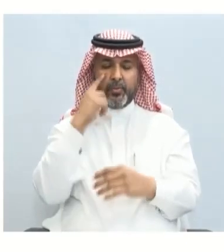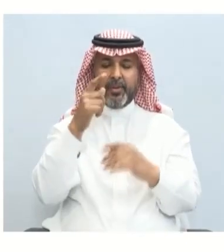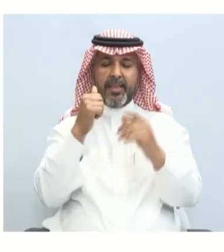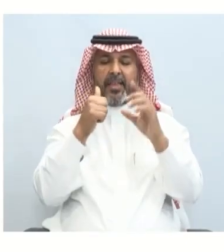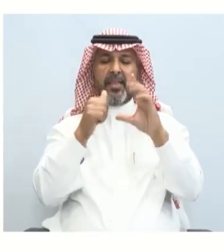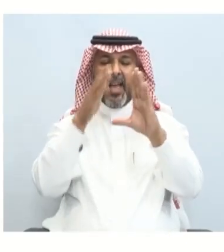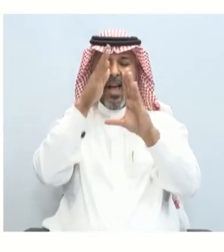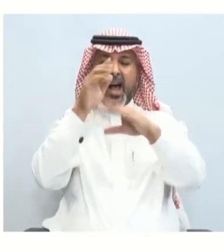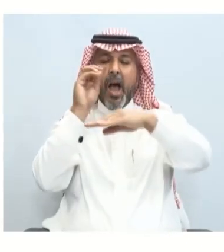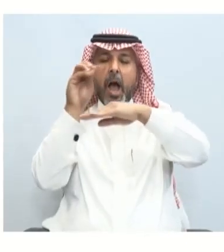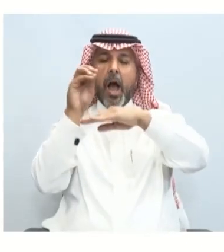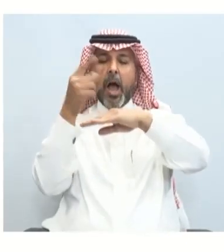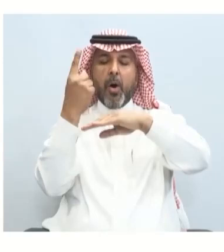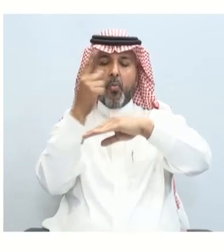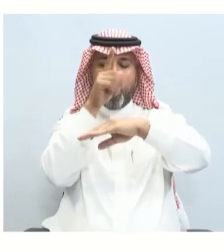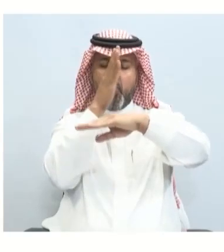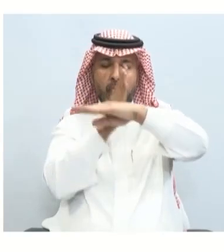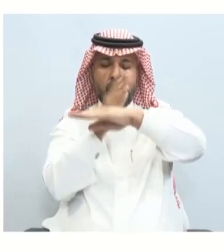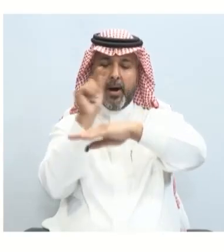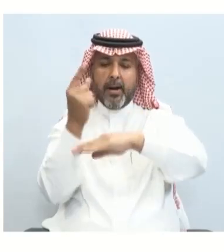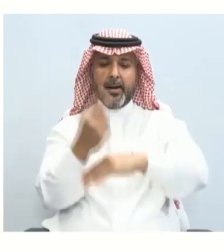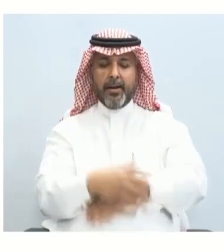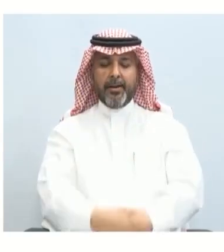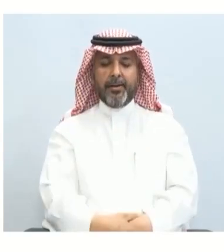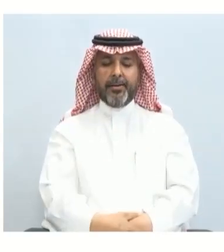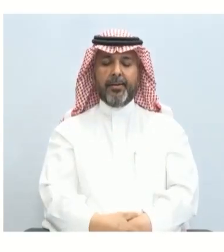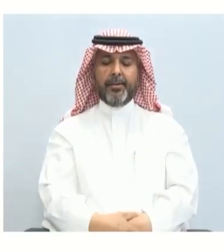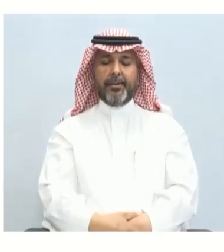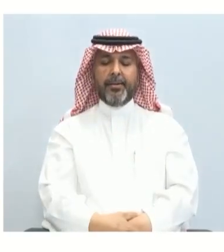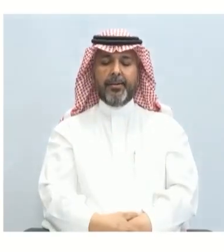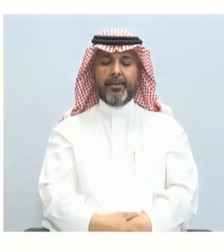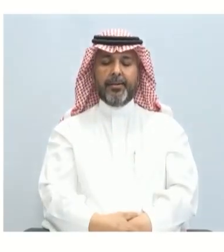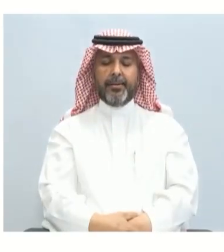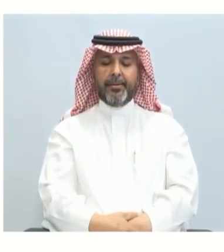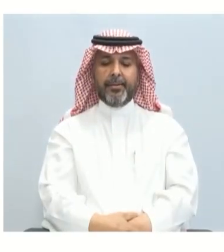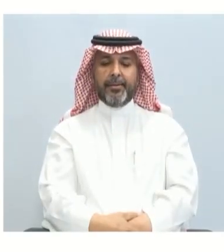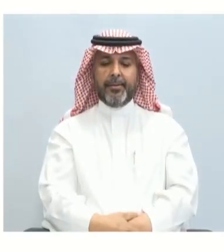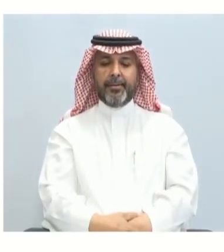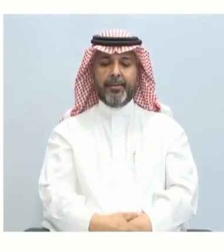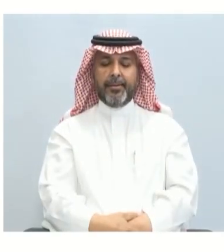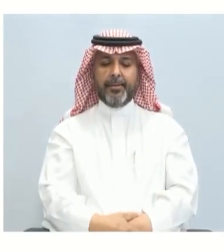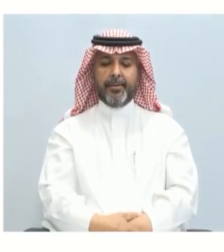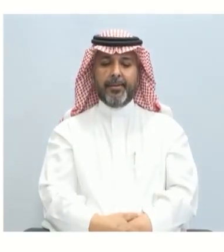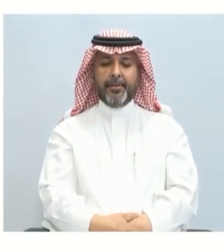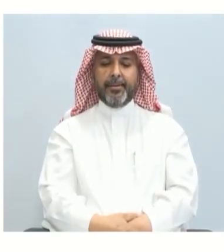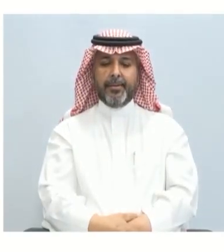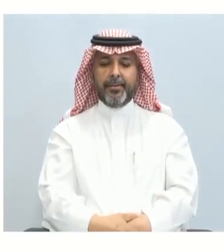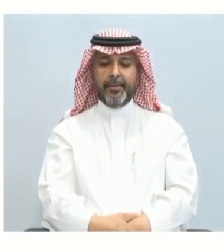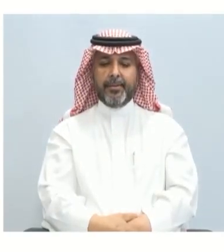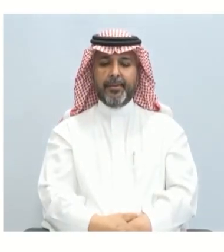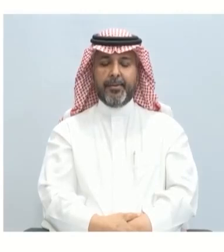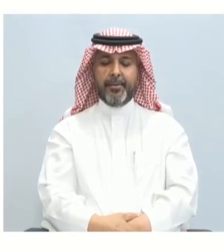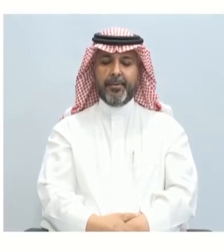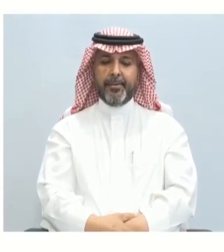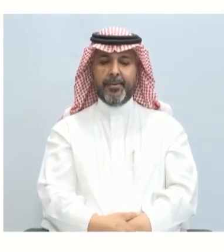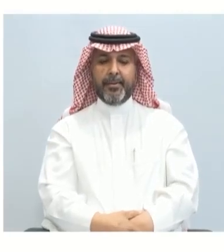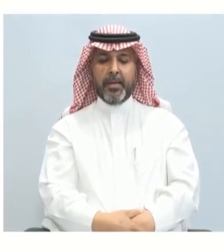ففي هذه زاويه يتساوى الساين والكوساين فلما اقسم الساين على الكوساين ح يعطيني الناتج واحد طبعا ممكن